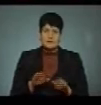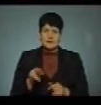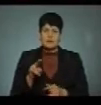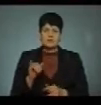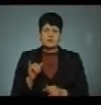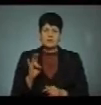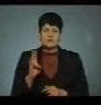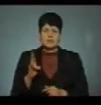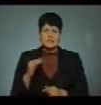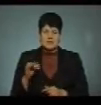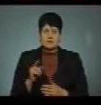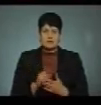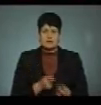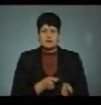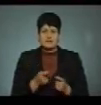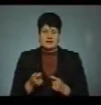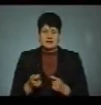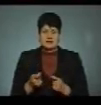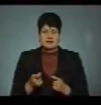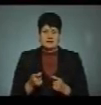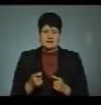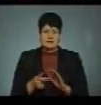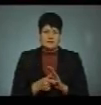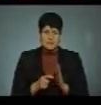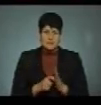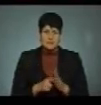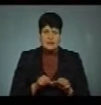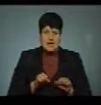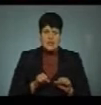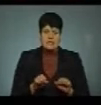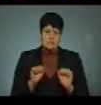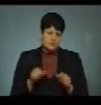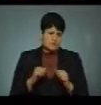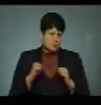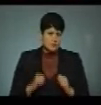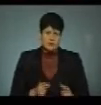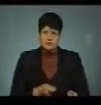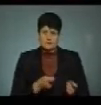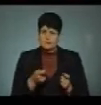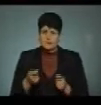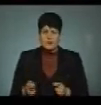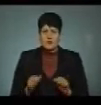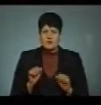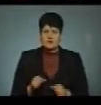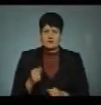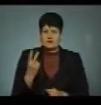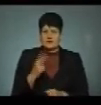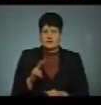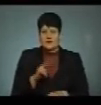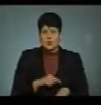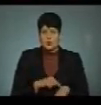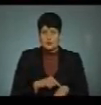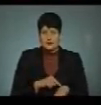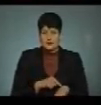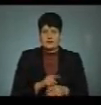їх доставити в палату. І це дуже зручно, тому що ми на каталці можемо їх спокійно транспортувати. Вони можуть навіть 2 години, які